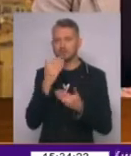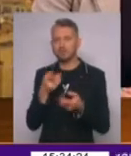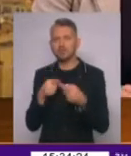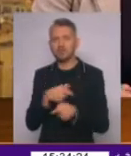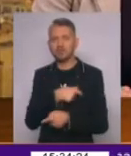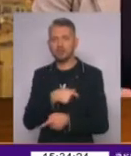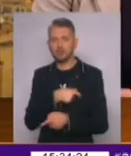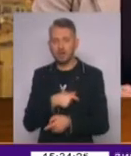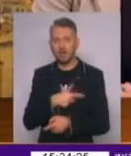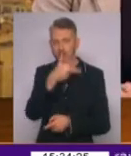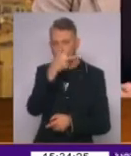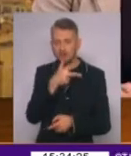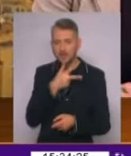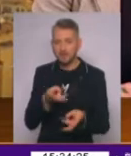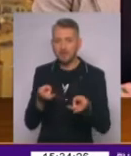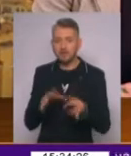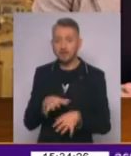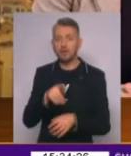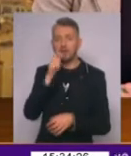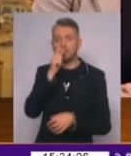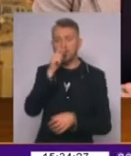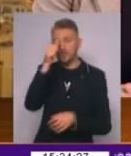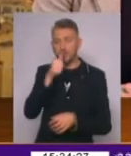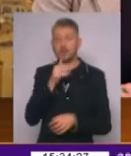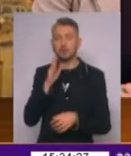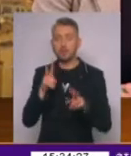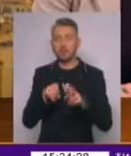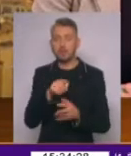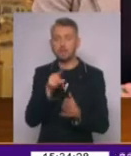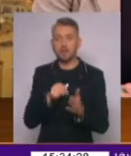депутатів. 3 місяці залишилося. У квітні вже буде розглядатися питання про